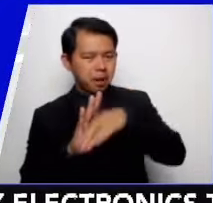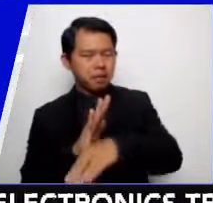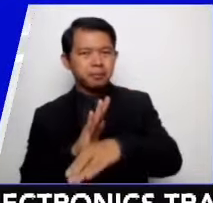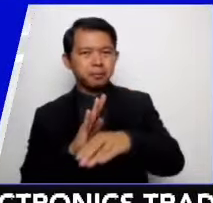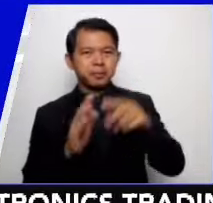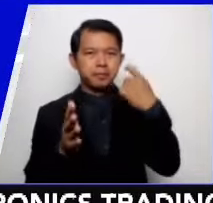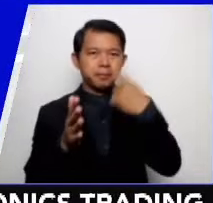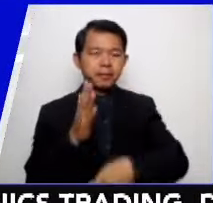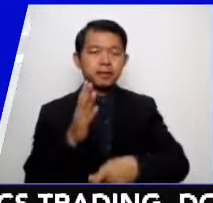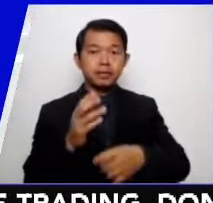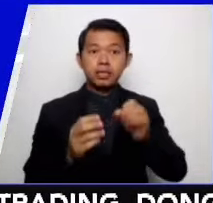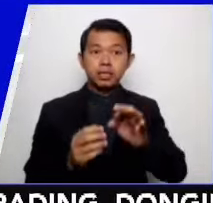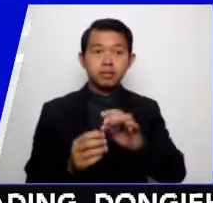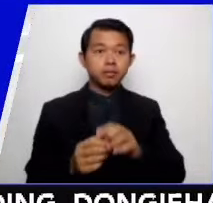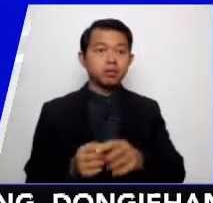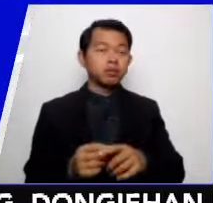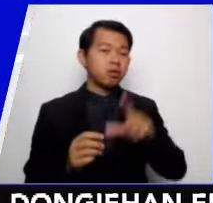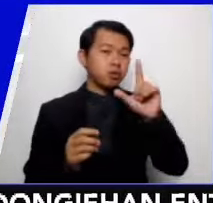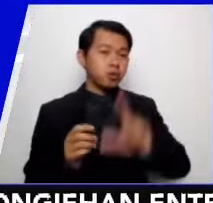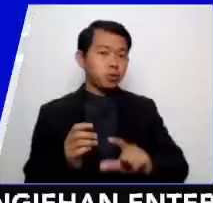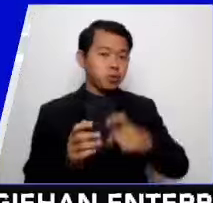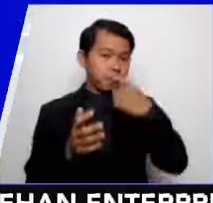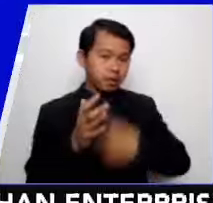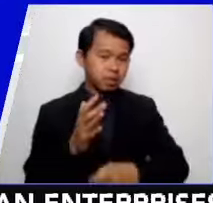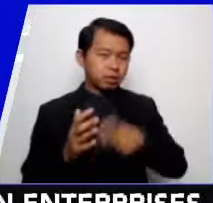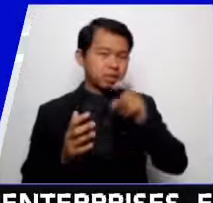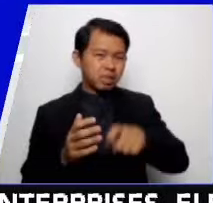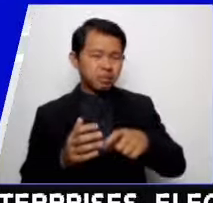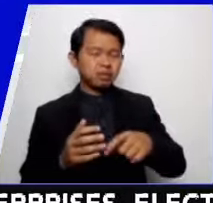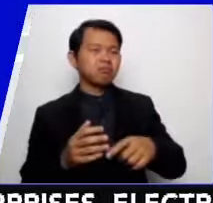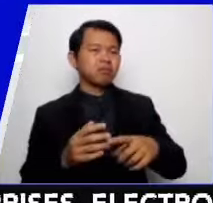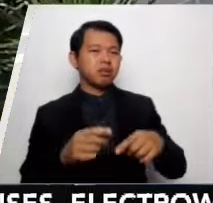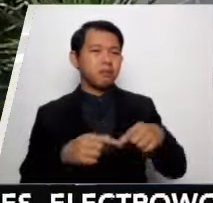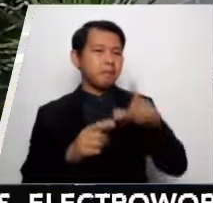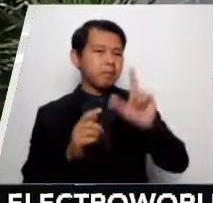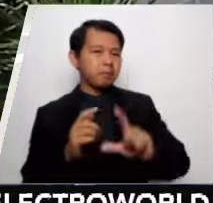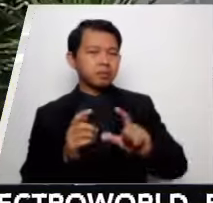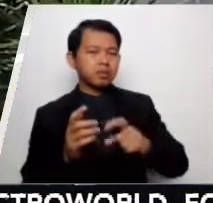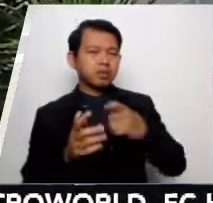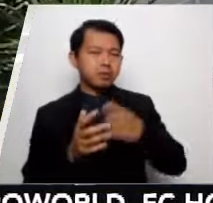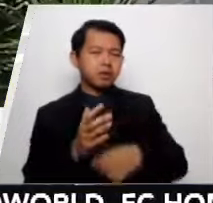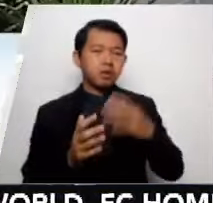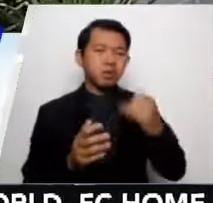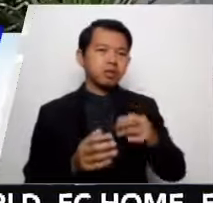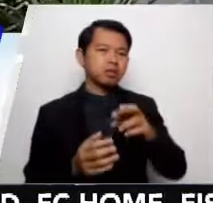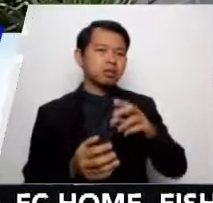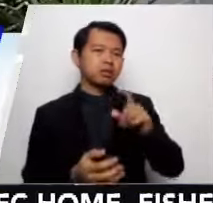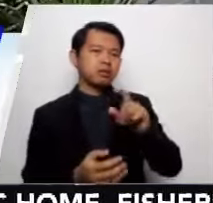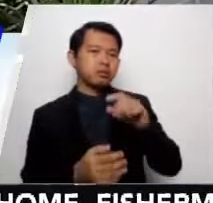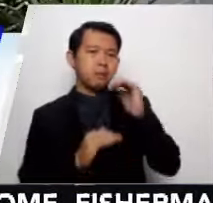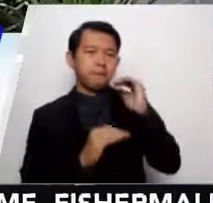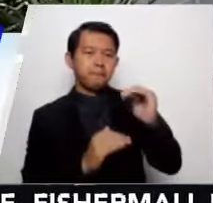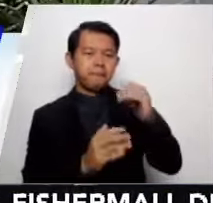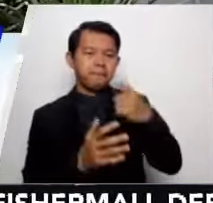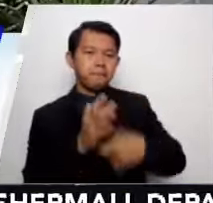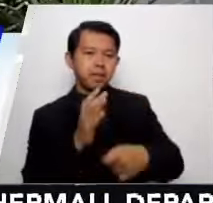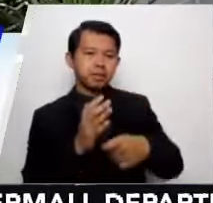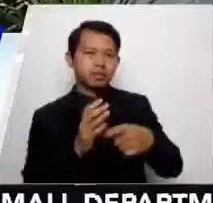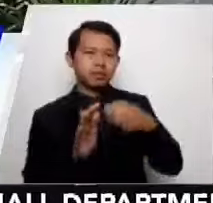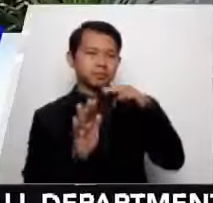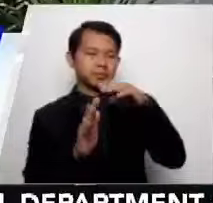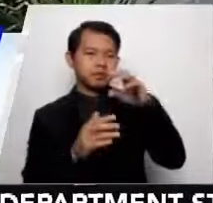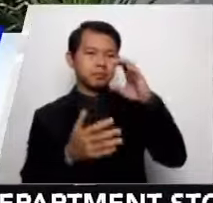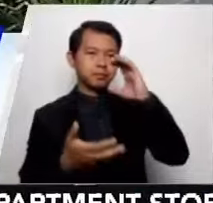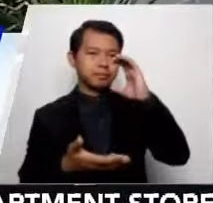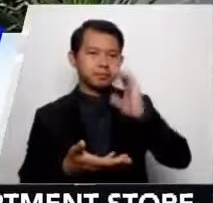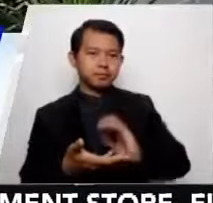ang presyo, matagal na dapat bumaba ang presyo because of tariff reduction. Sinusubukan ng GMA Integrated News na makuha ang panig ng